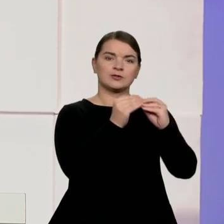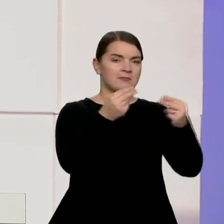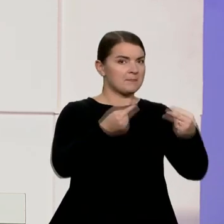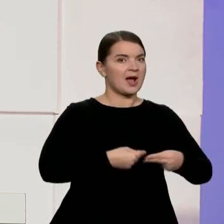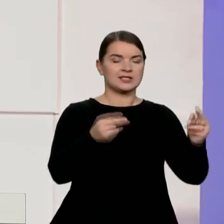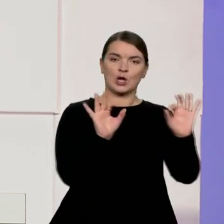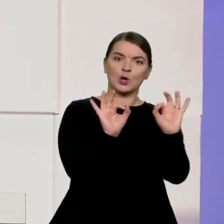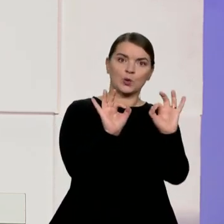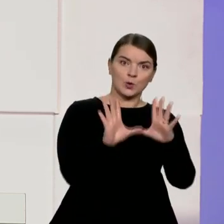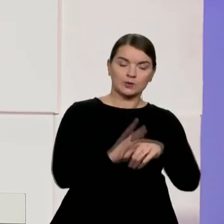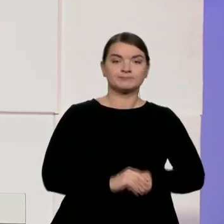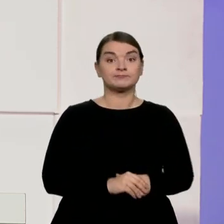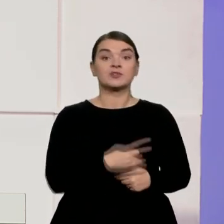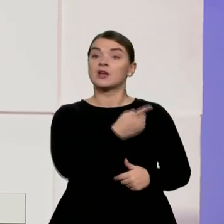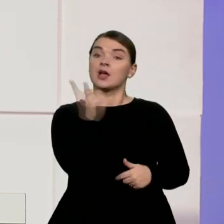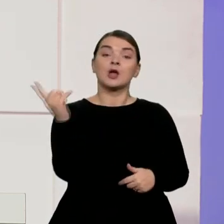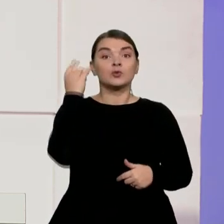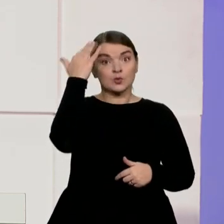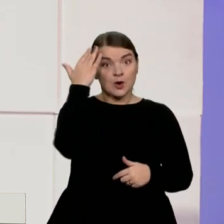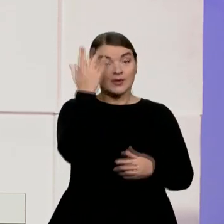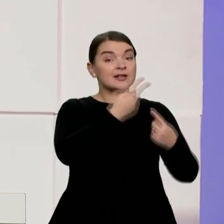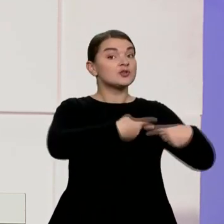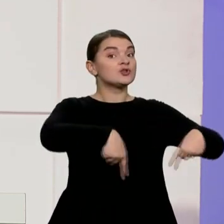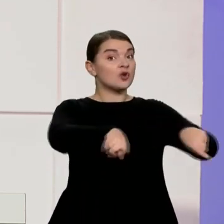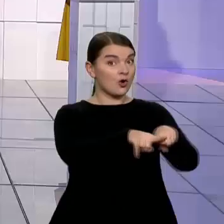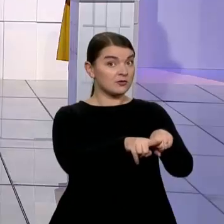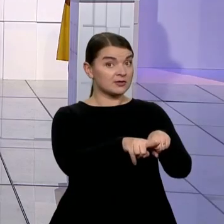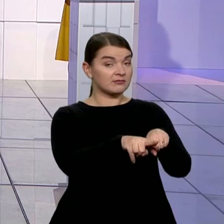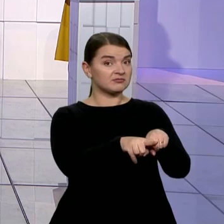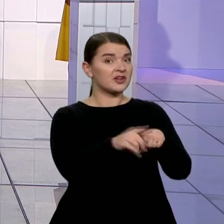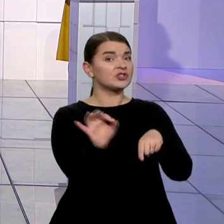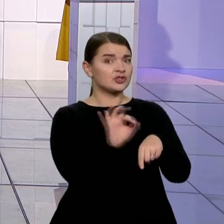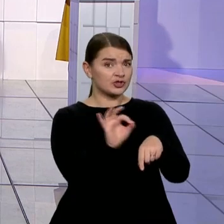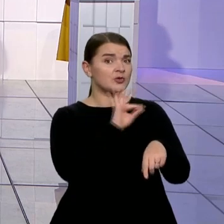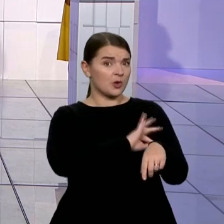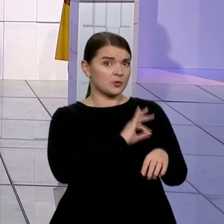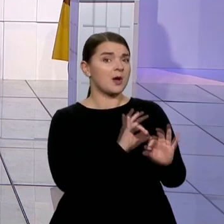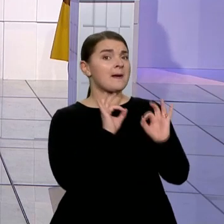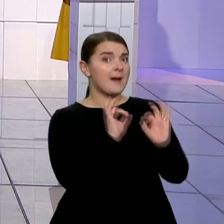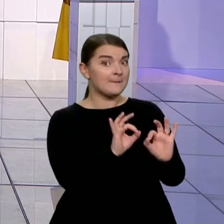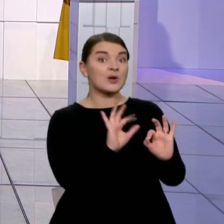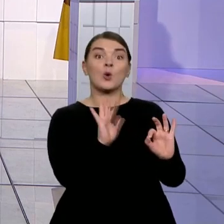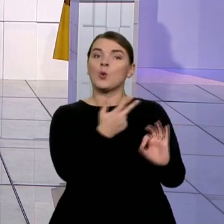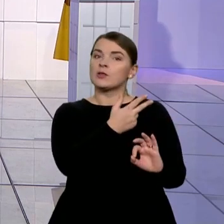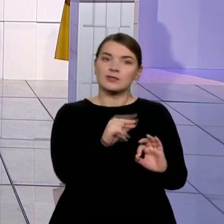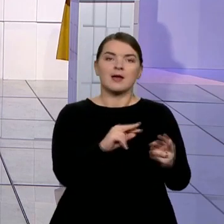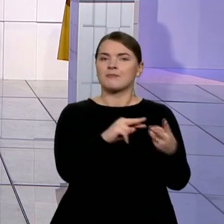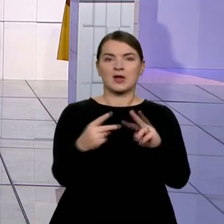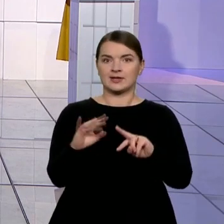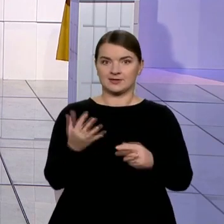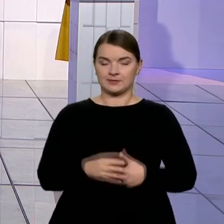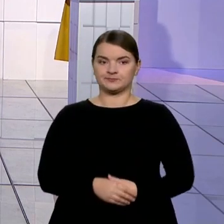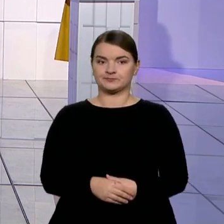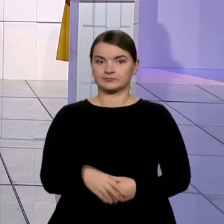zona yra pakankamai išnaudojama? Jeigu ne, kaip siūlytume keisti? Pone Bilotai. Na, praėjusių metų